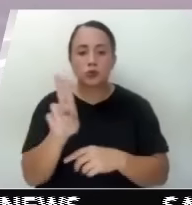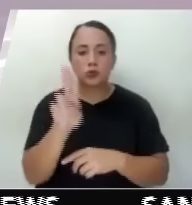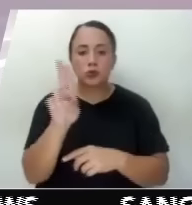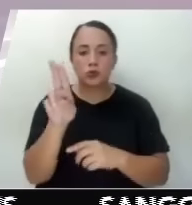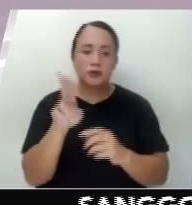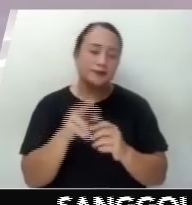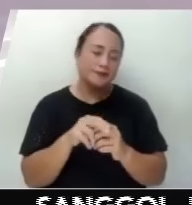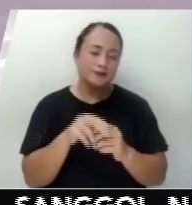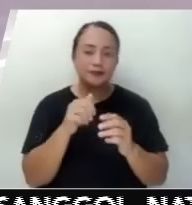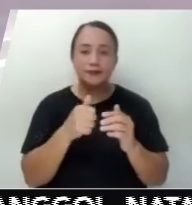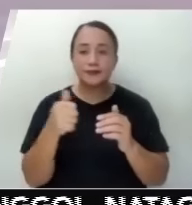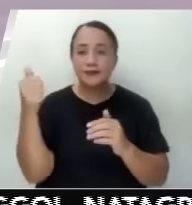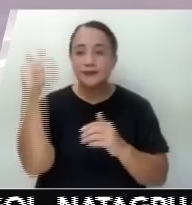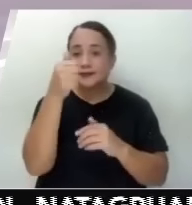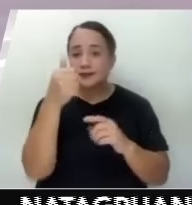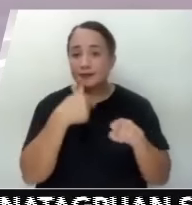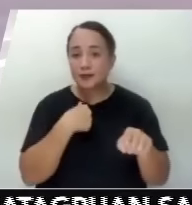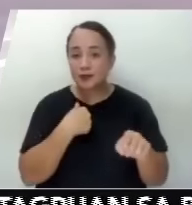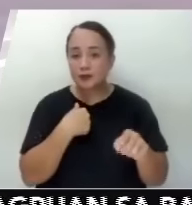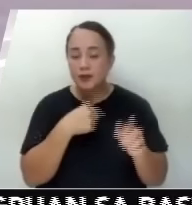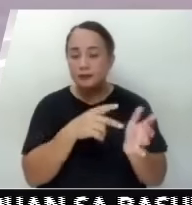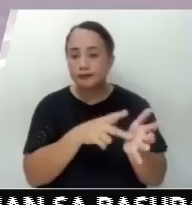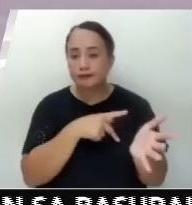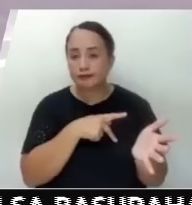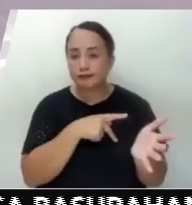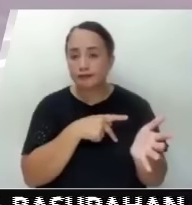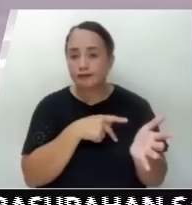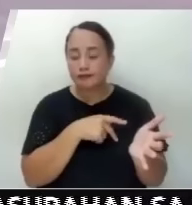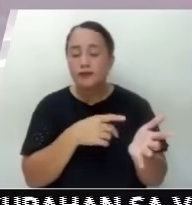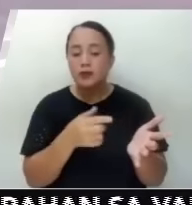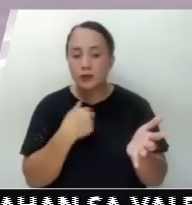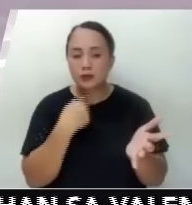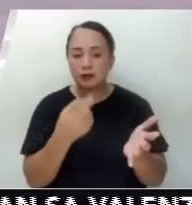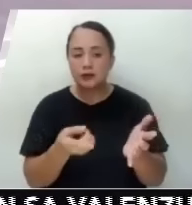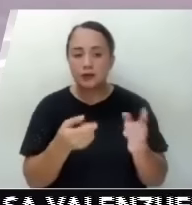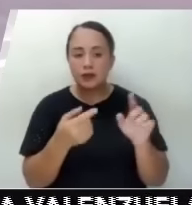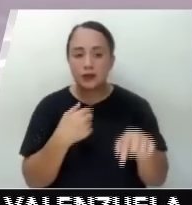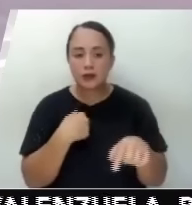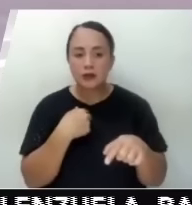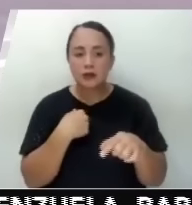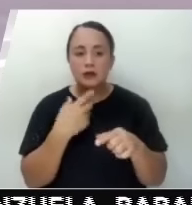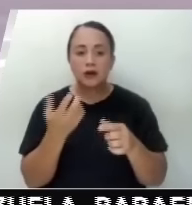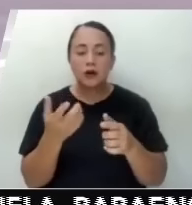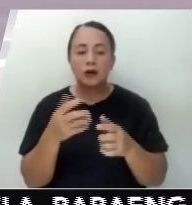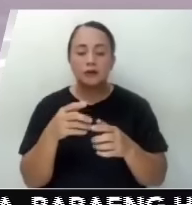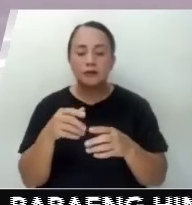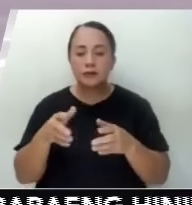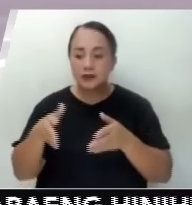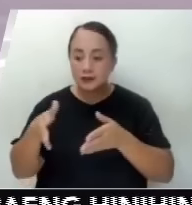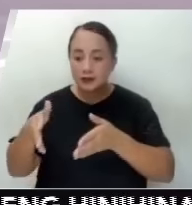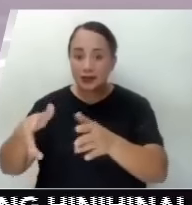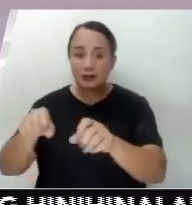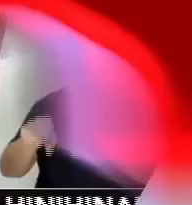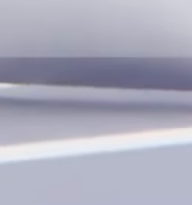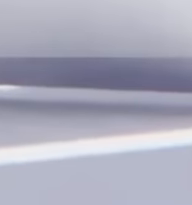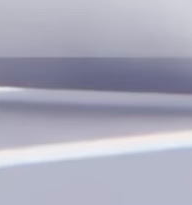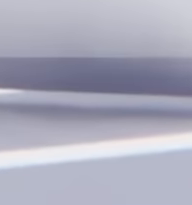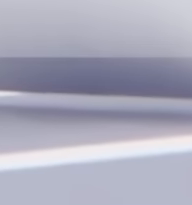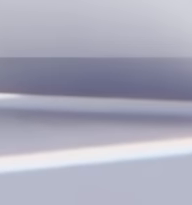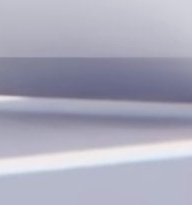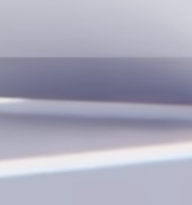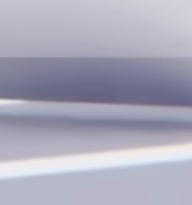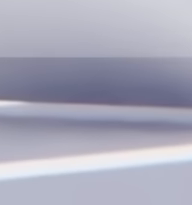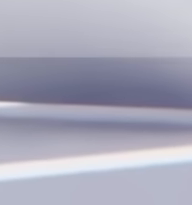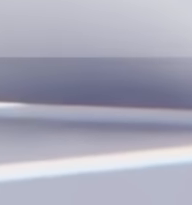City Hall para makapangikil umano. Ang target ng suspect, mga sidewalk vendor. Nakatutok si Jomer Apresto.